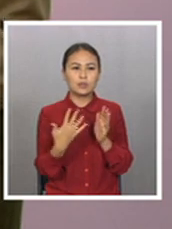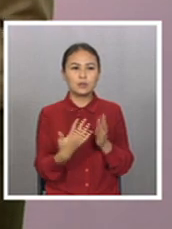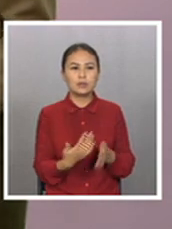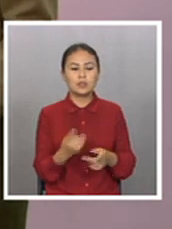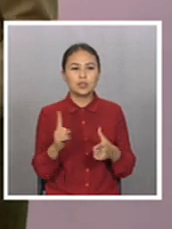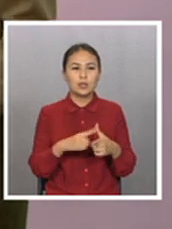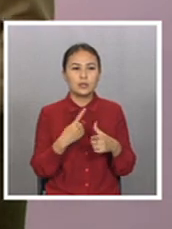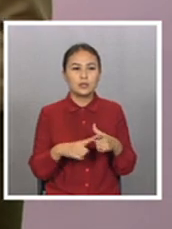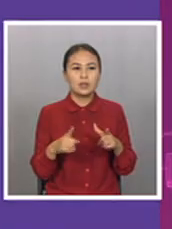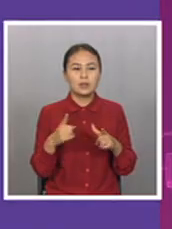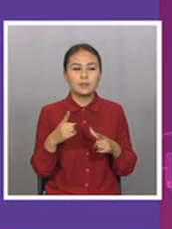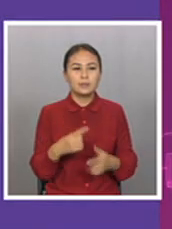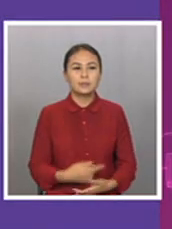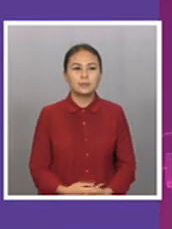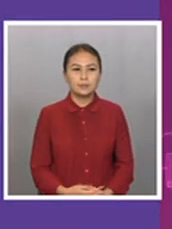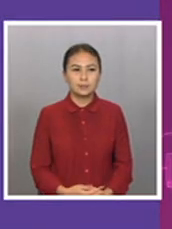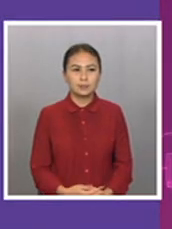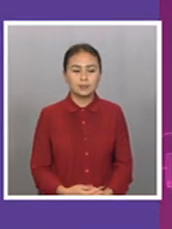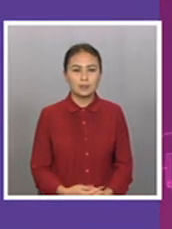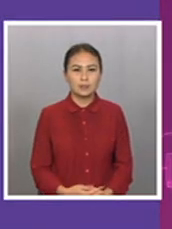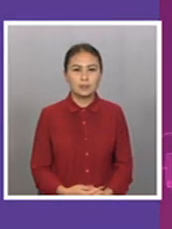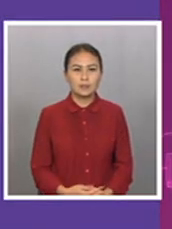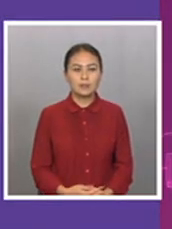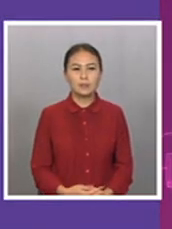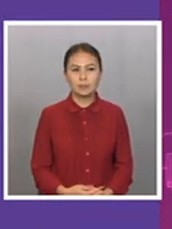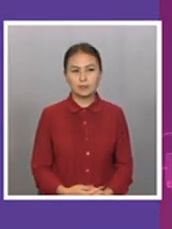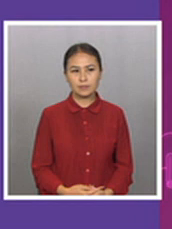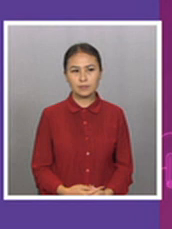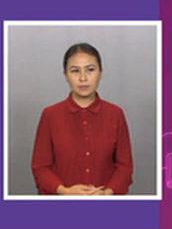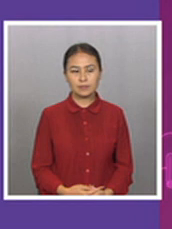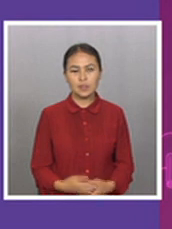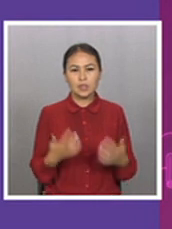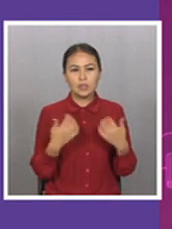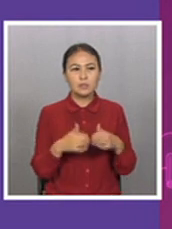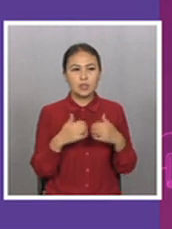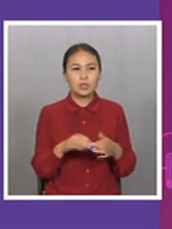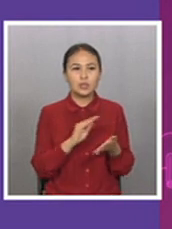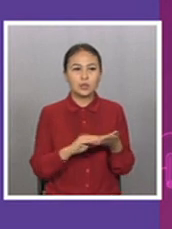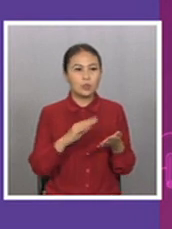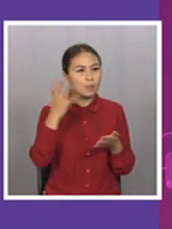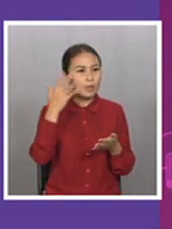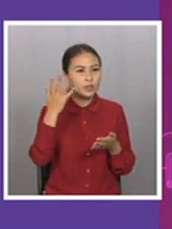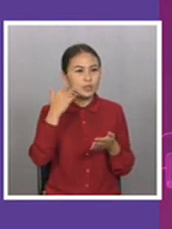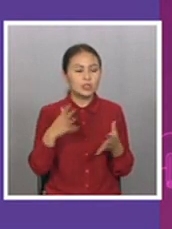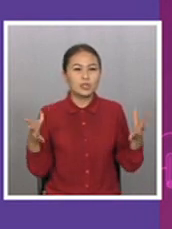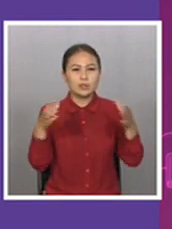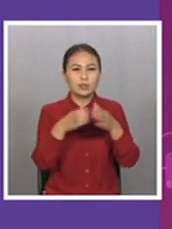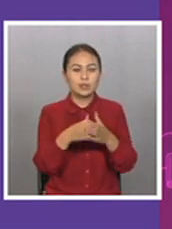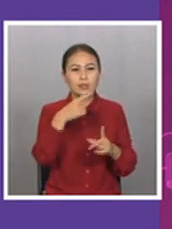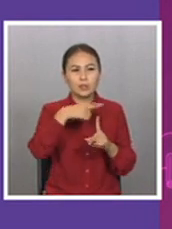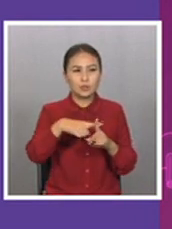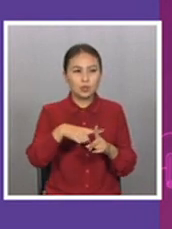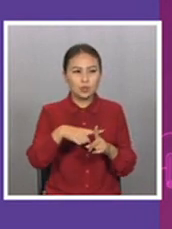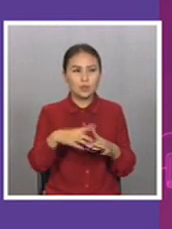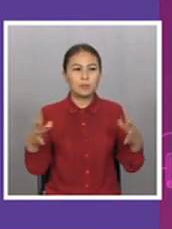және 5 цифрлары. Сабағымызды қорытындылайық. Есептерді шешу барысында